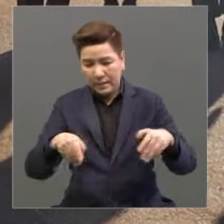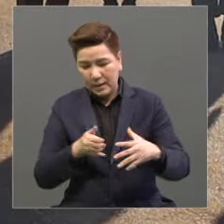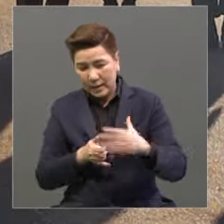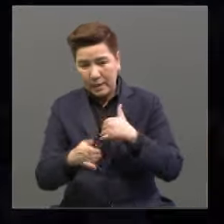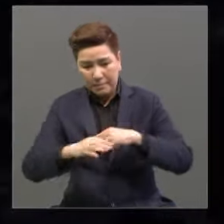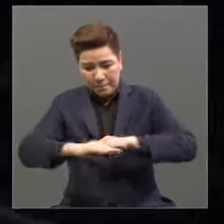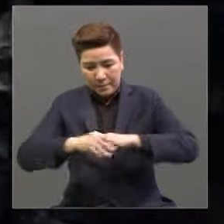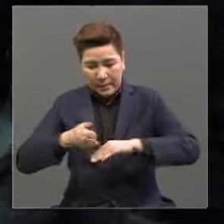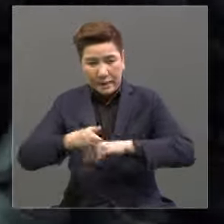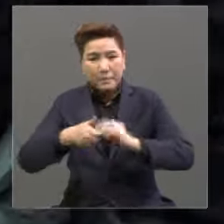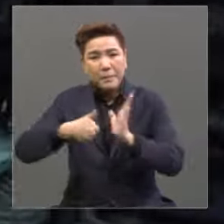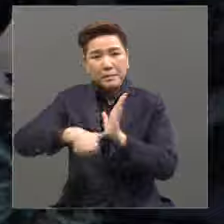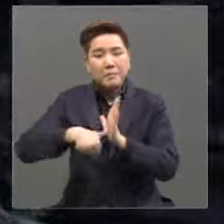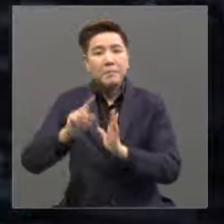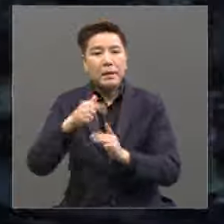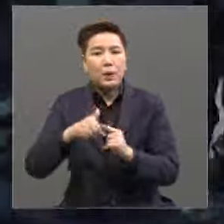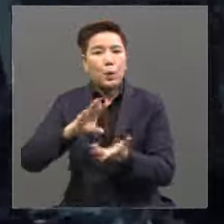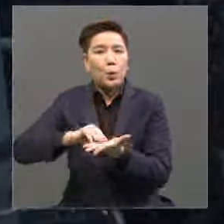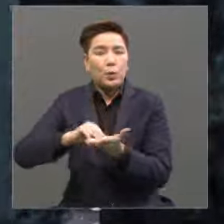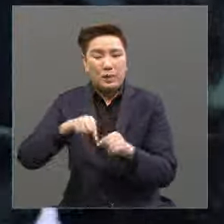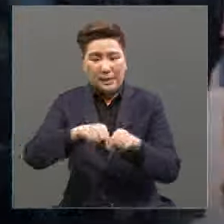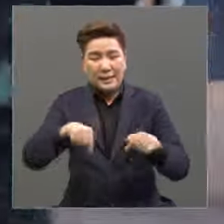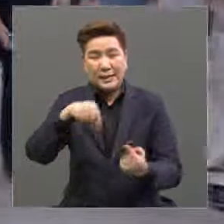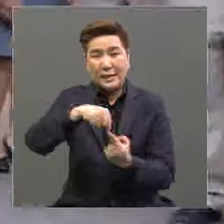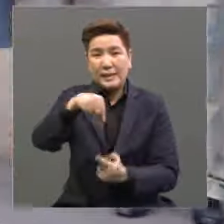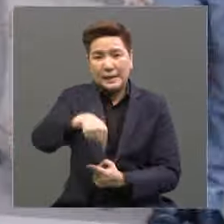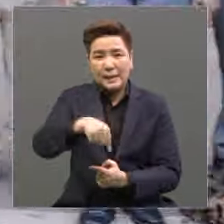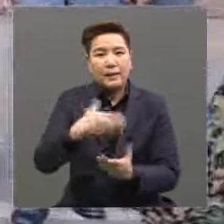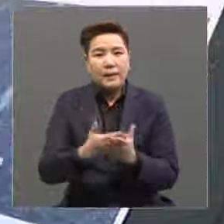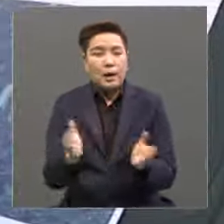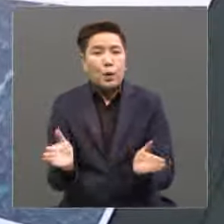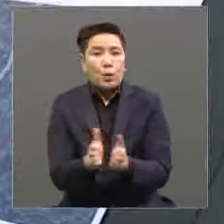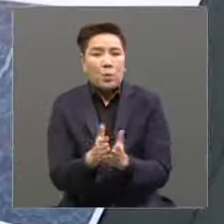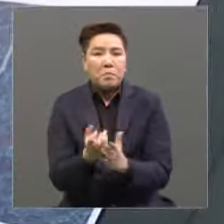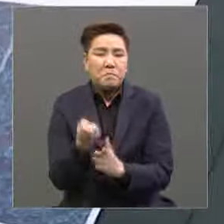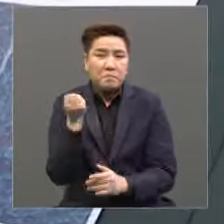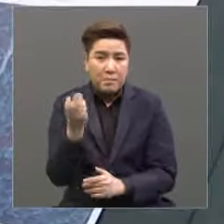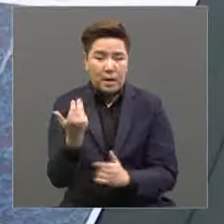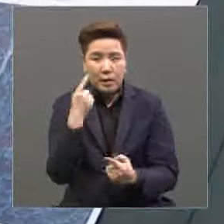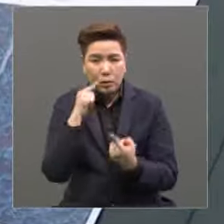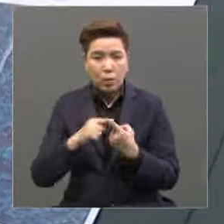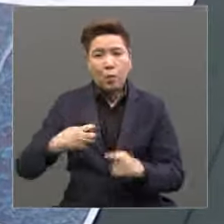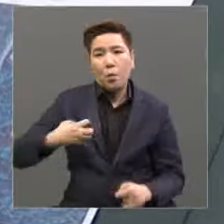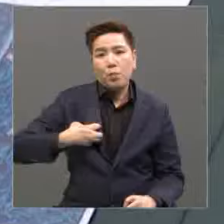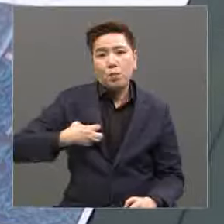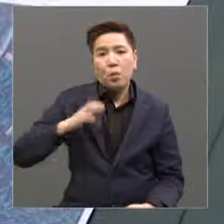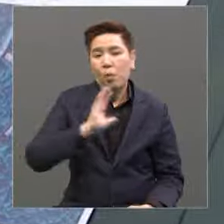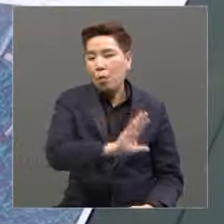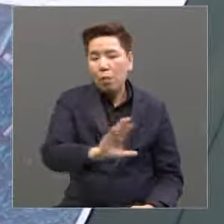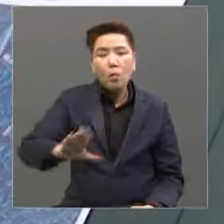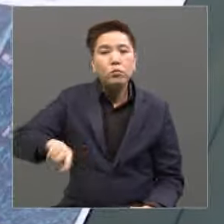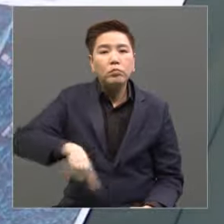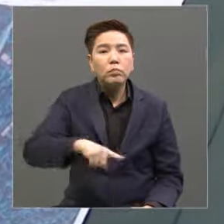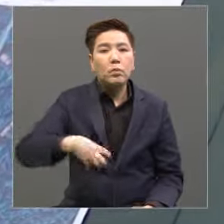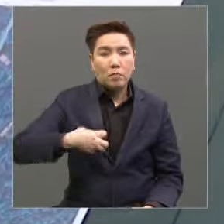ใหม่ที่บริเวณช่องจอมเพราะว่าจากข้อมูลพื้นที่ด่านตรงนี้เนี่ยมีมูลค่าการค้าสูงแล้วก็ยังเป็นความต้องการของคนในพื้น